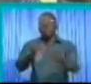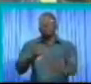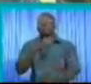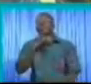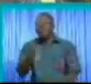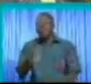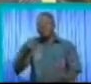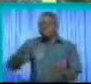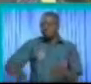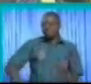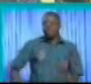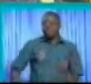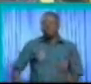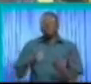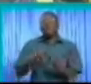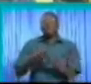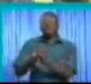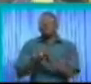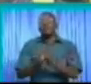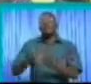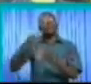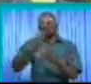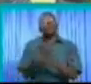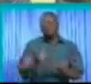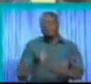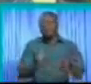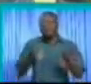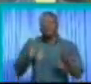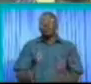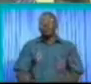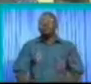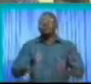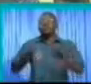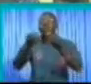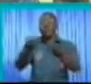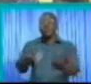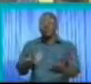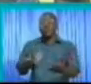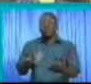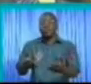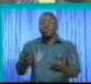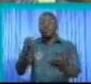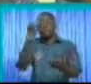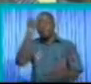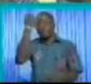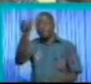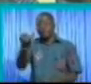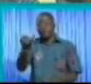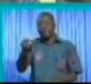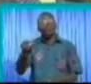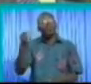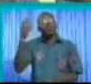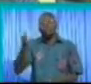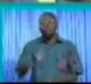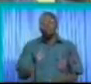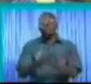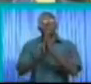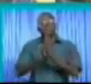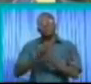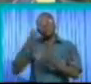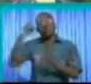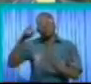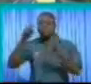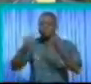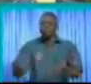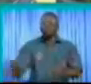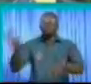est en retard. Et ensemble encore, entre acteurs, nous allons nous donner des idées, nous allons faire des suggestions pour pouvoir en tout cas